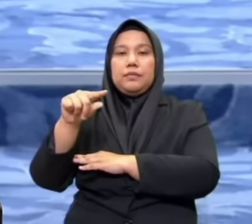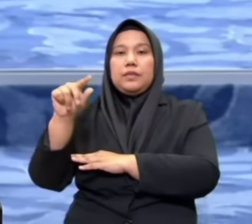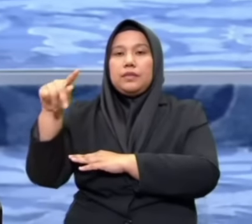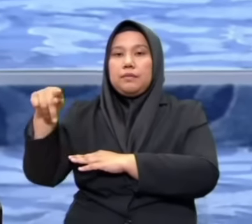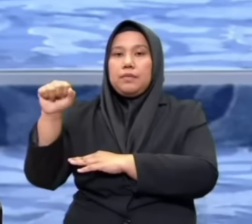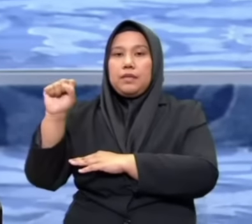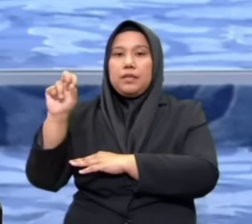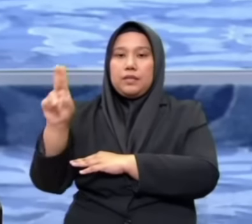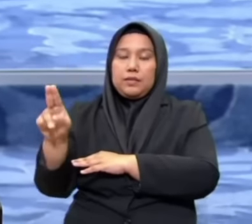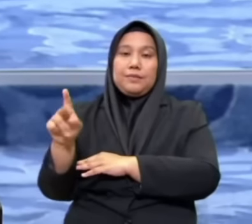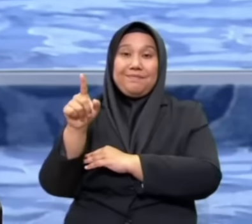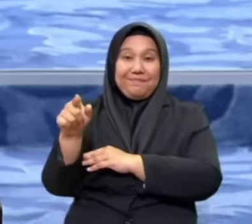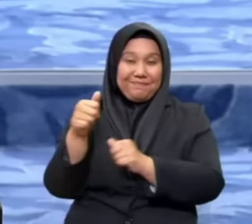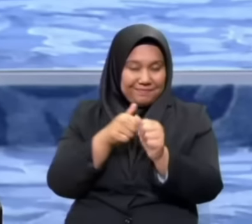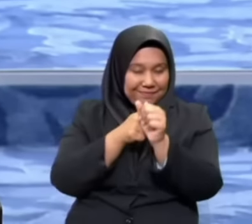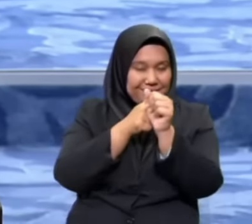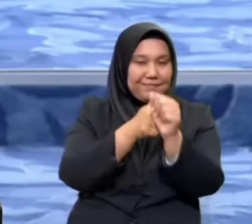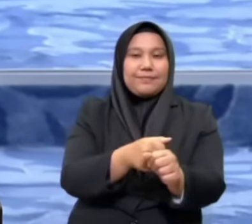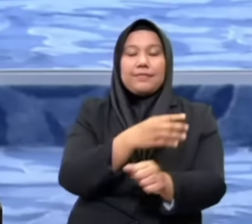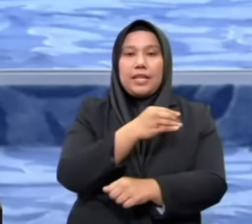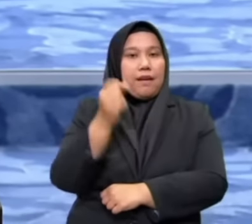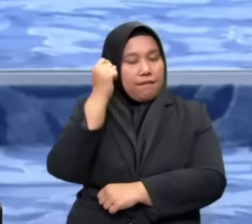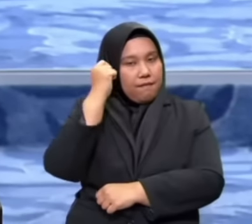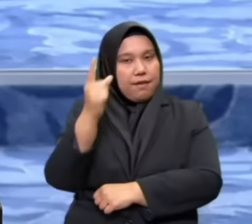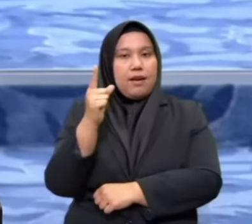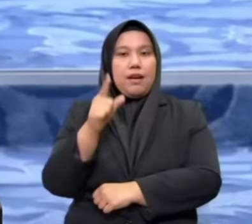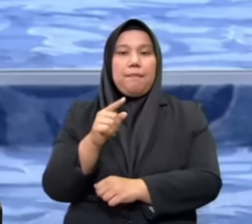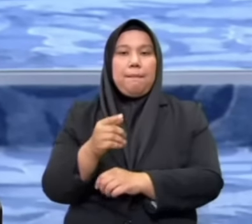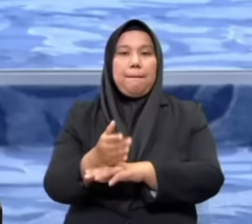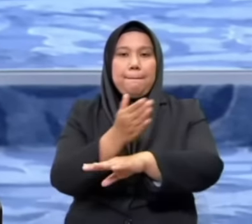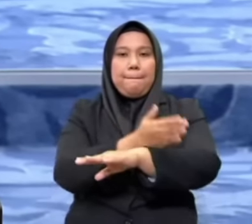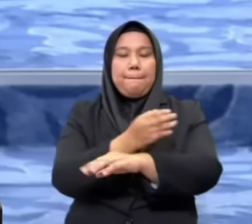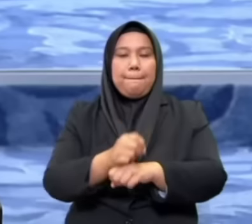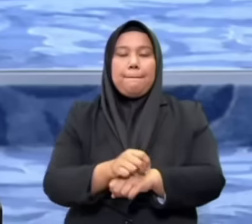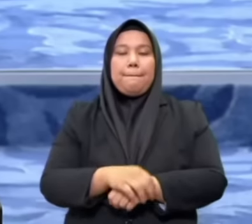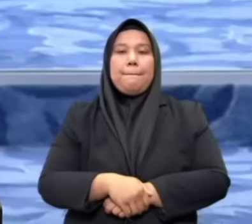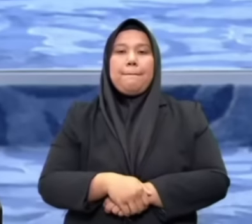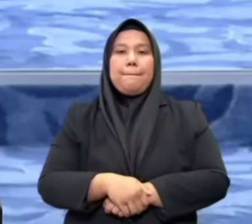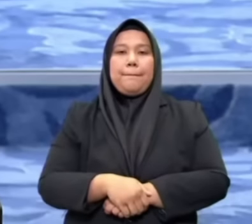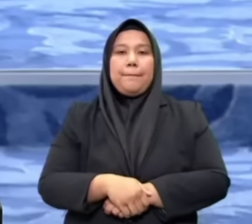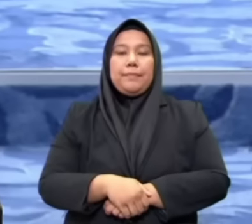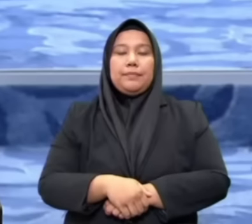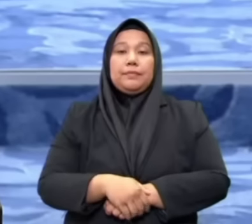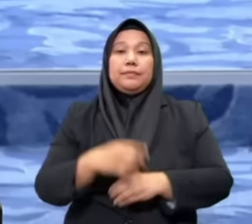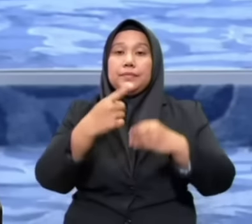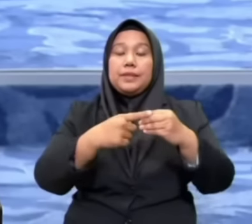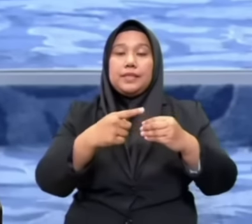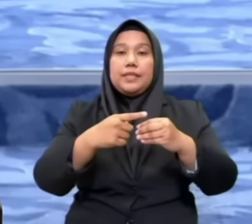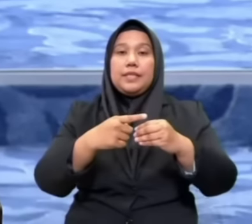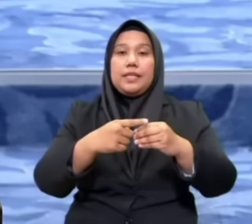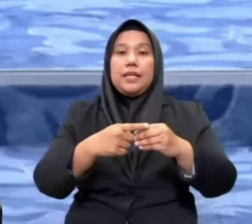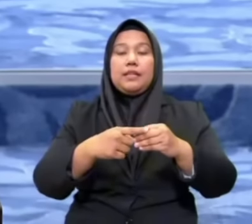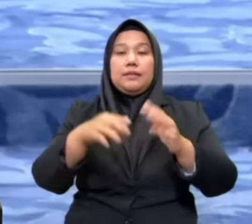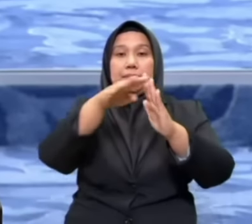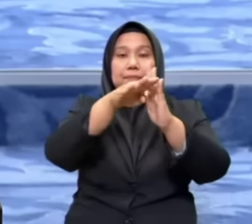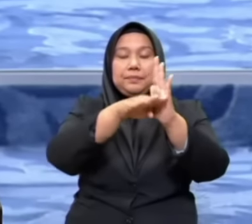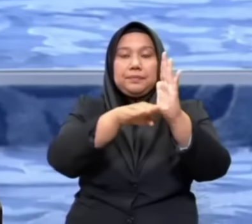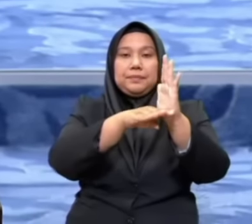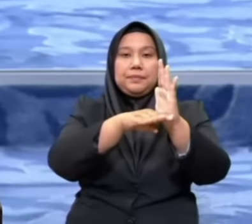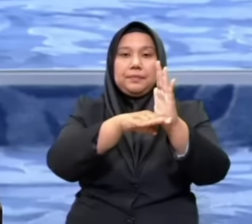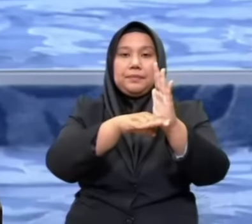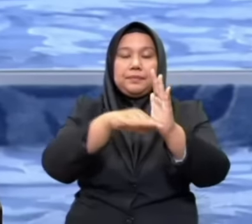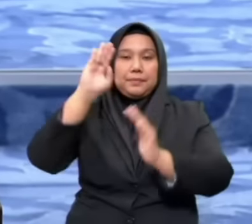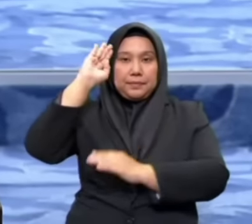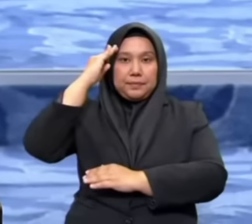mengikuti dan faham nak perkembangan. Saya ucap terima kasih. Tentang agenda Bumi Putra, kita teruskan